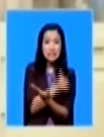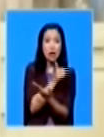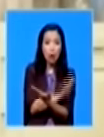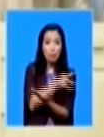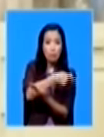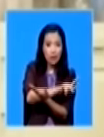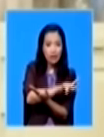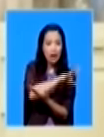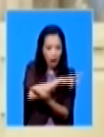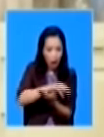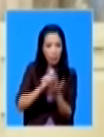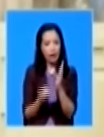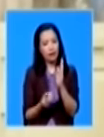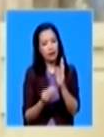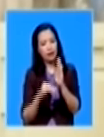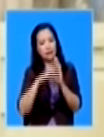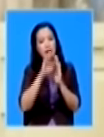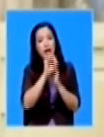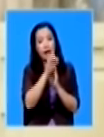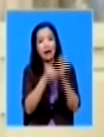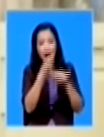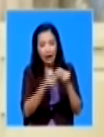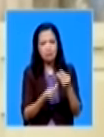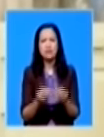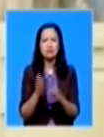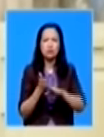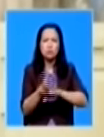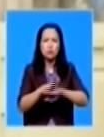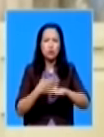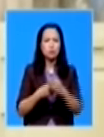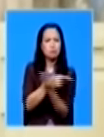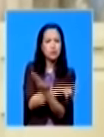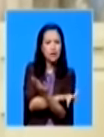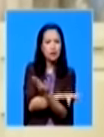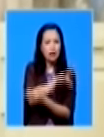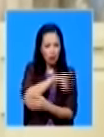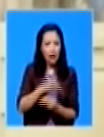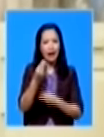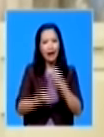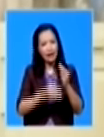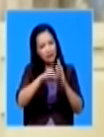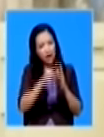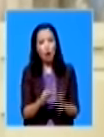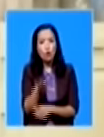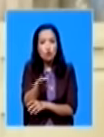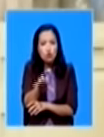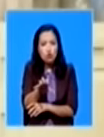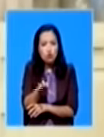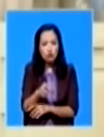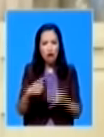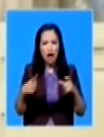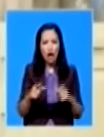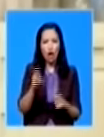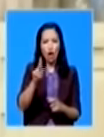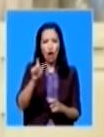ลาดทางเหนือเชียงใหม่สับปะรดภูเก็ตอะไรทั้งนองเนี่ยนะแล้วมีเรื่องอาหารเรื่องกุ้งล็อบสเตอร์อะไรเนี่ยมัน